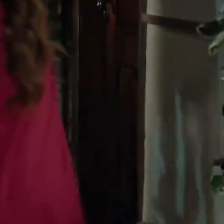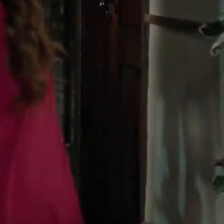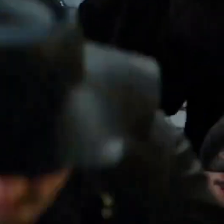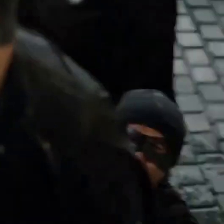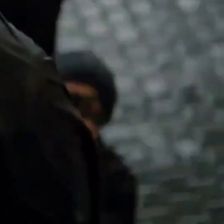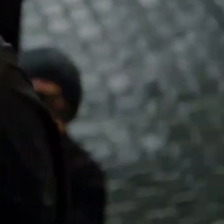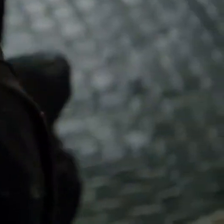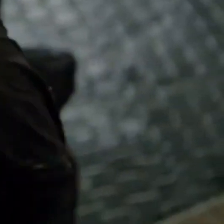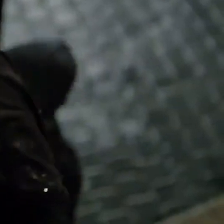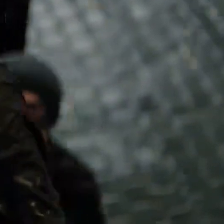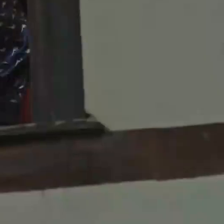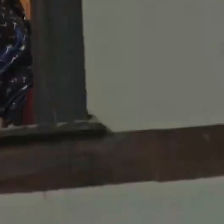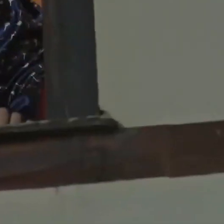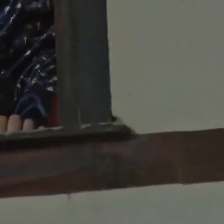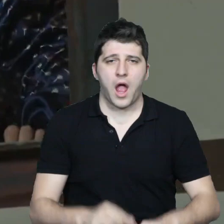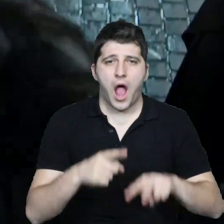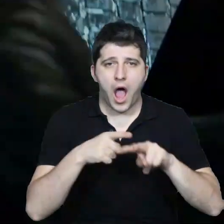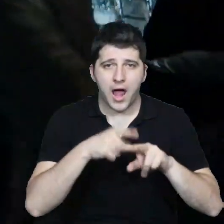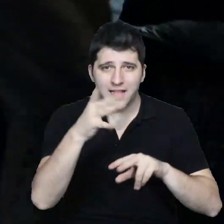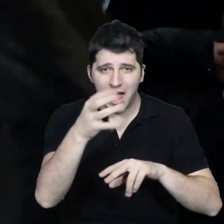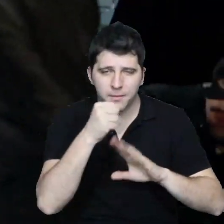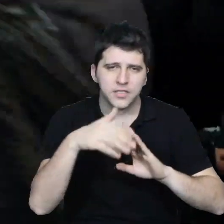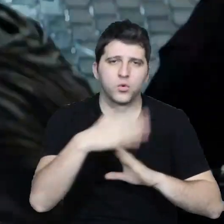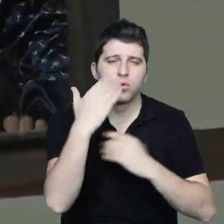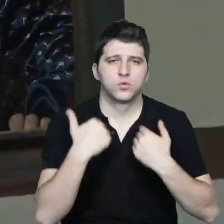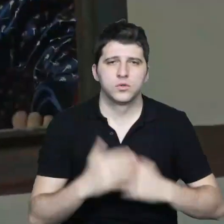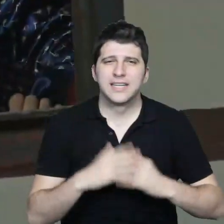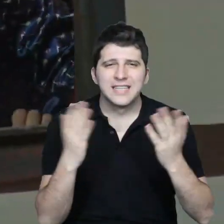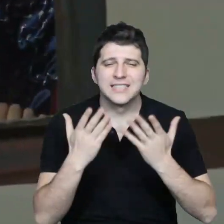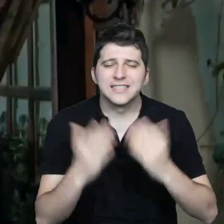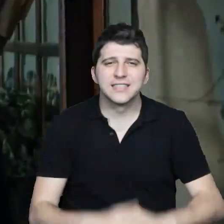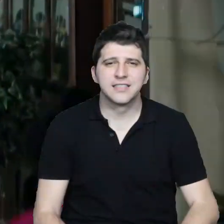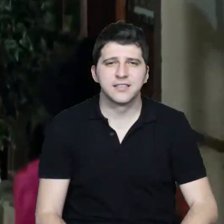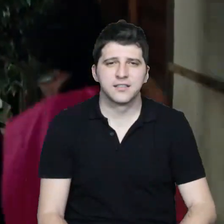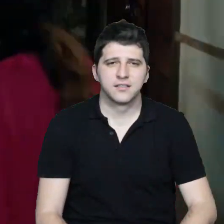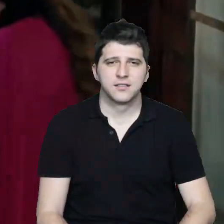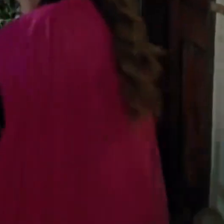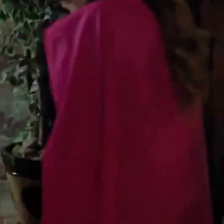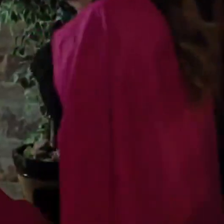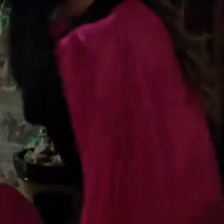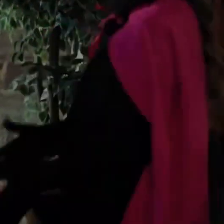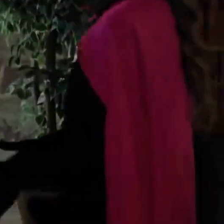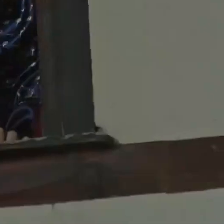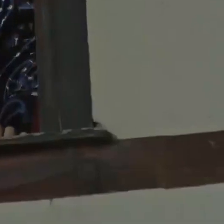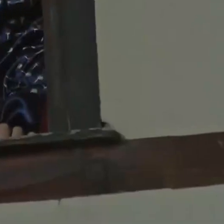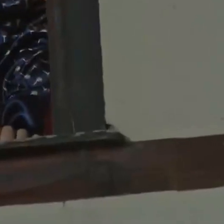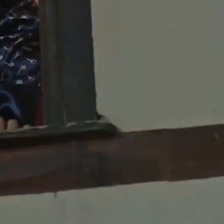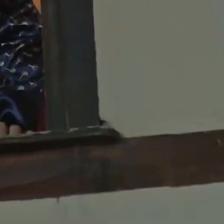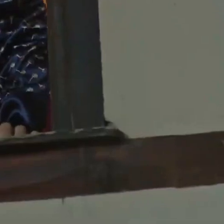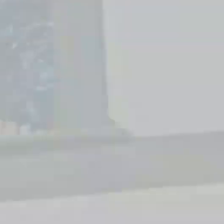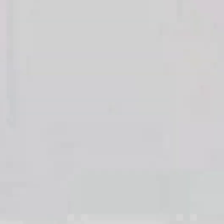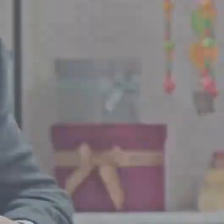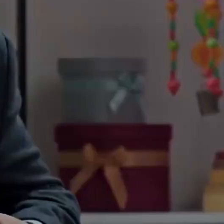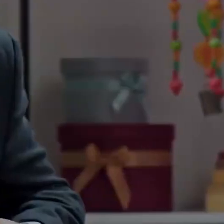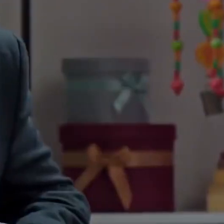Planda Erol camdan bir kova su döktü Arda'yı başlarına. Çıkıyoruz. Nasıl? Alamadan merdivenden indi. Erol gülüyor kötü